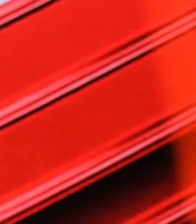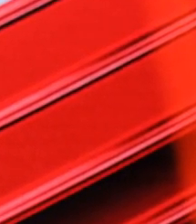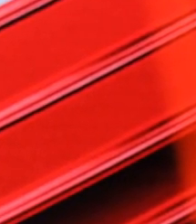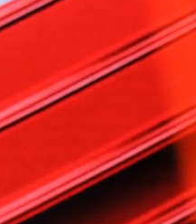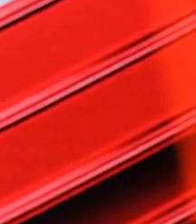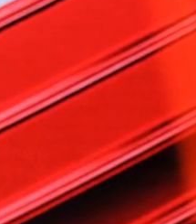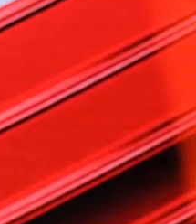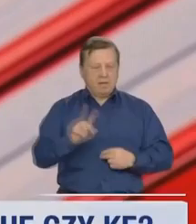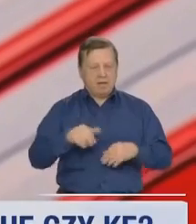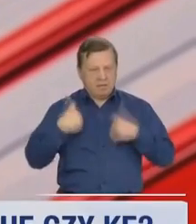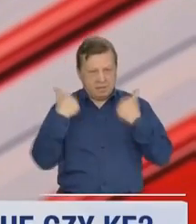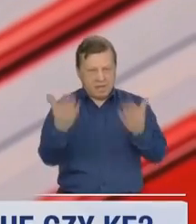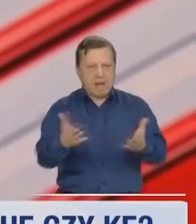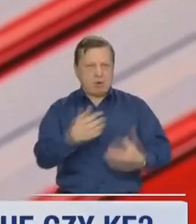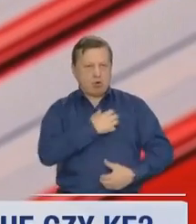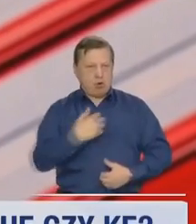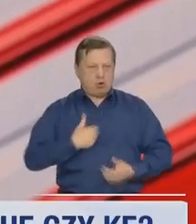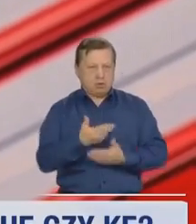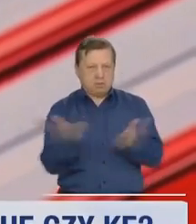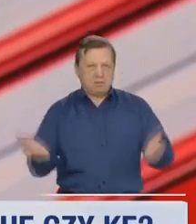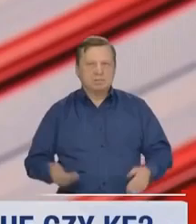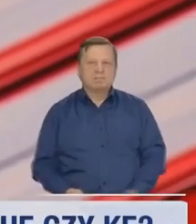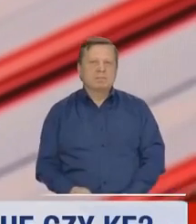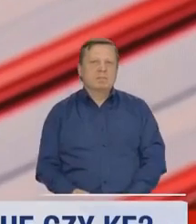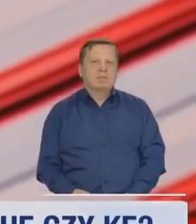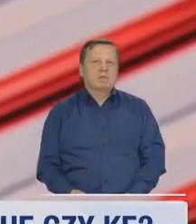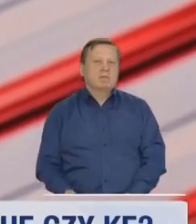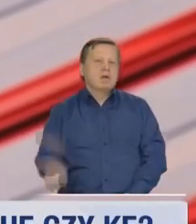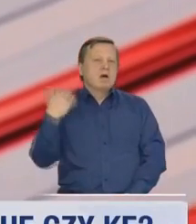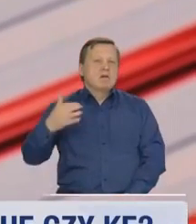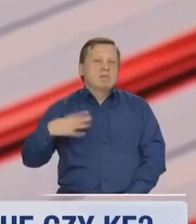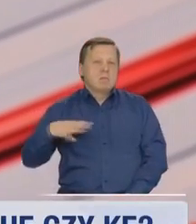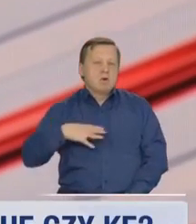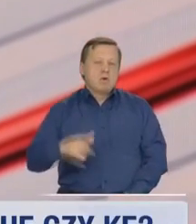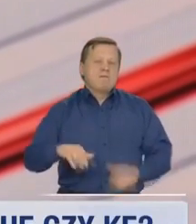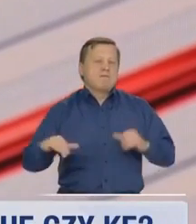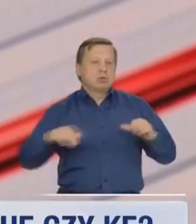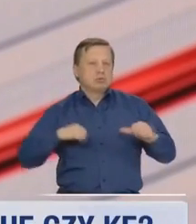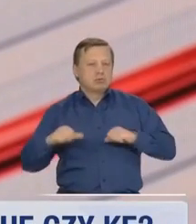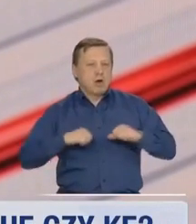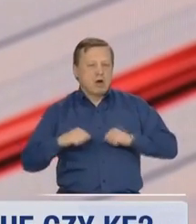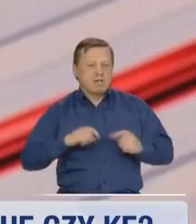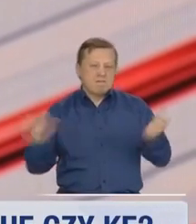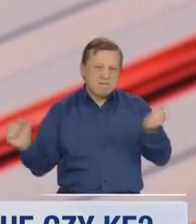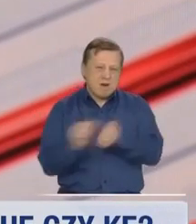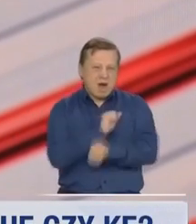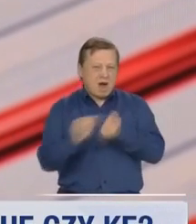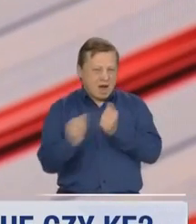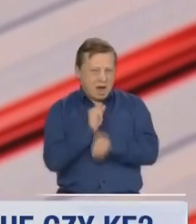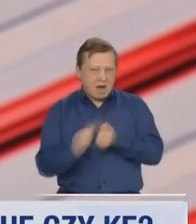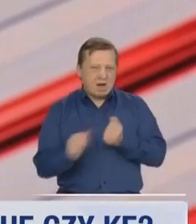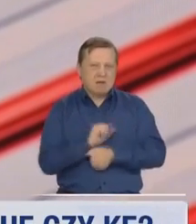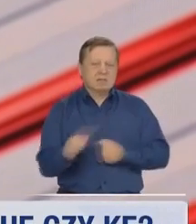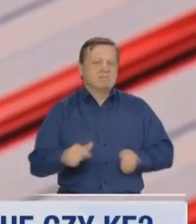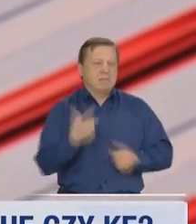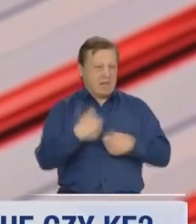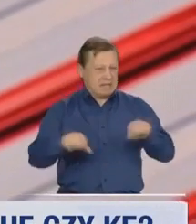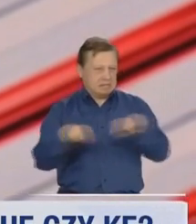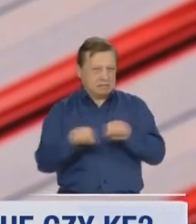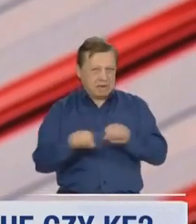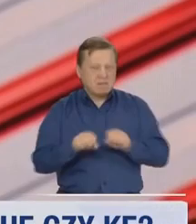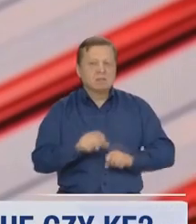przesunięte na lipiec kiedyś się symbolem walki z ustrojem i zwycięstwa z niesprawiedliwym ustrojem